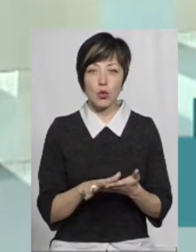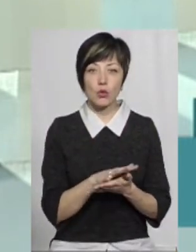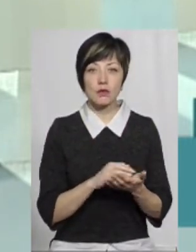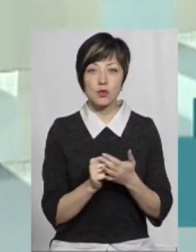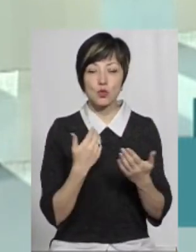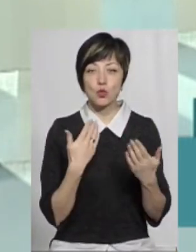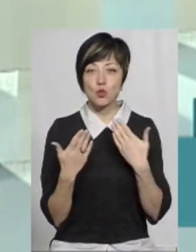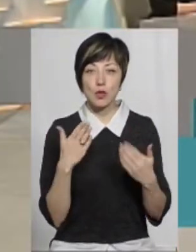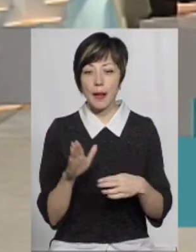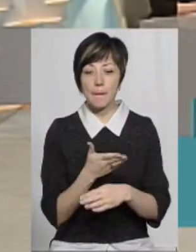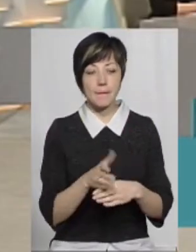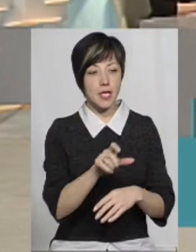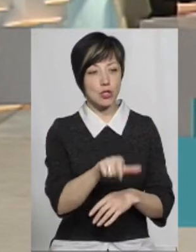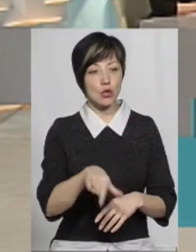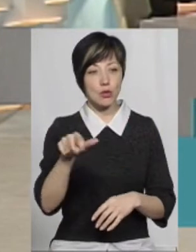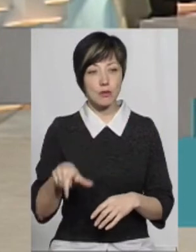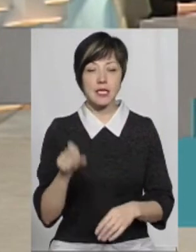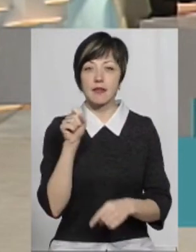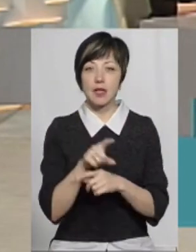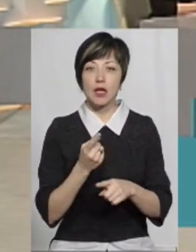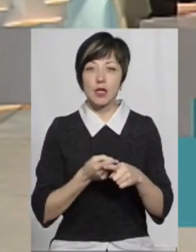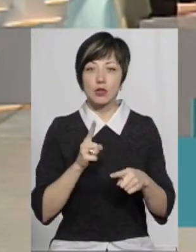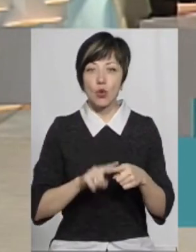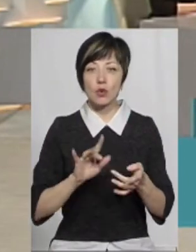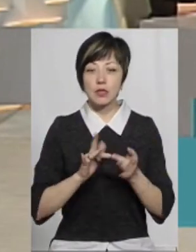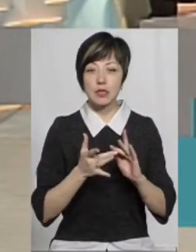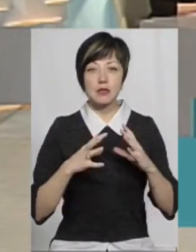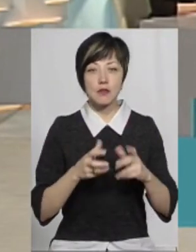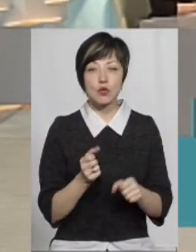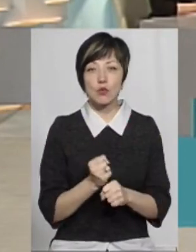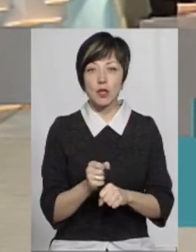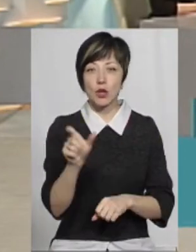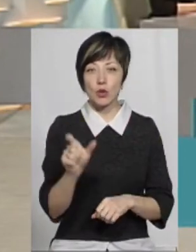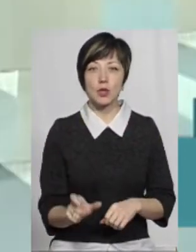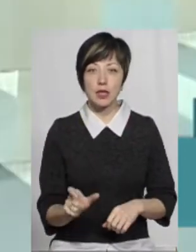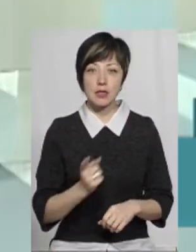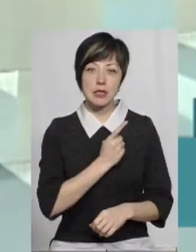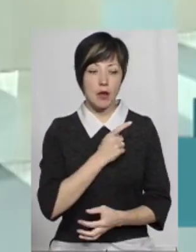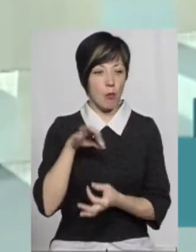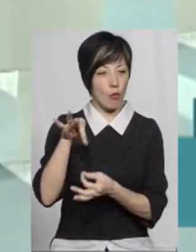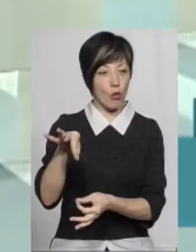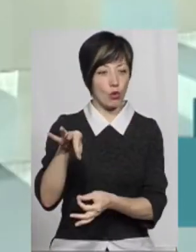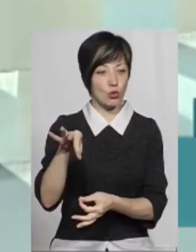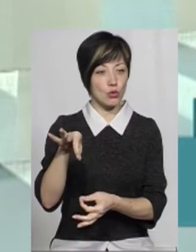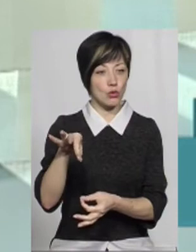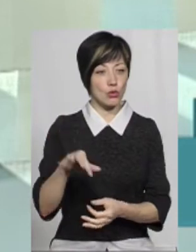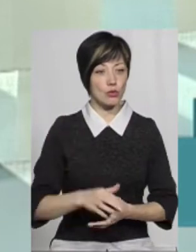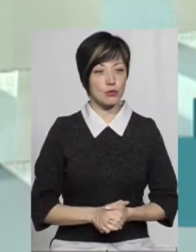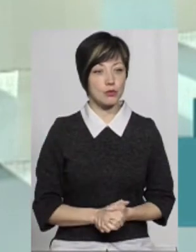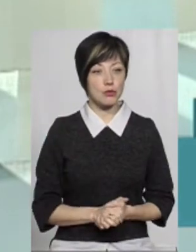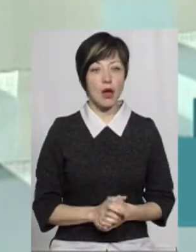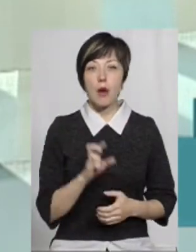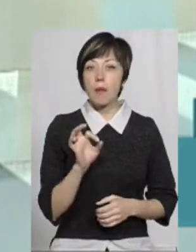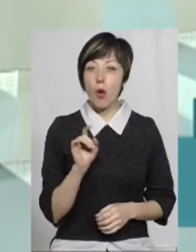руйнівником стосунків між людьми. Задача цього віртуального світу – зробити людину самотньою.